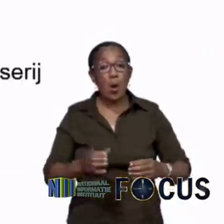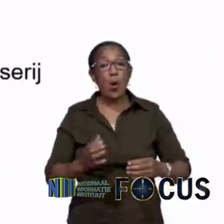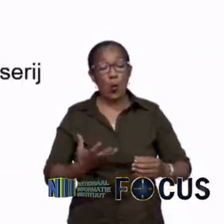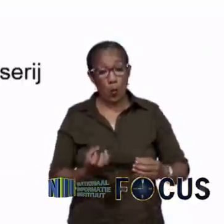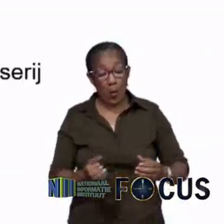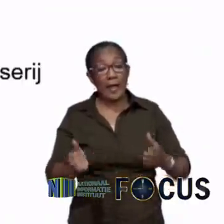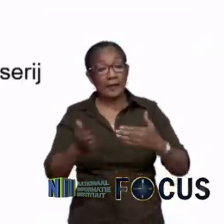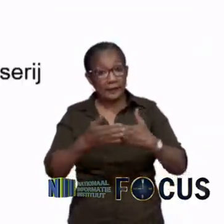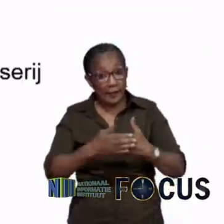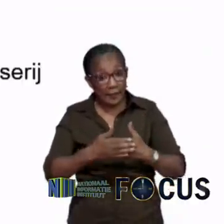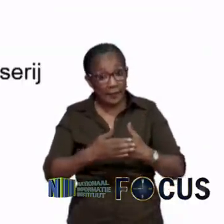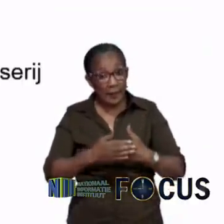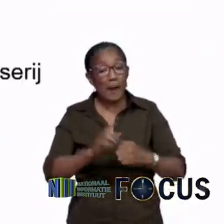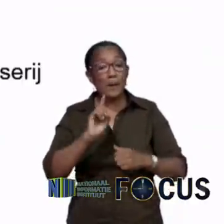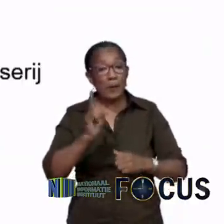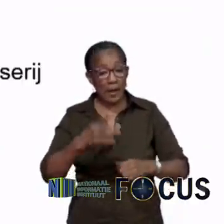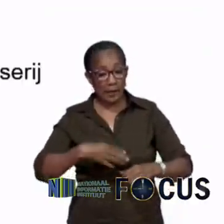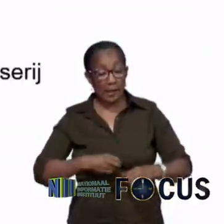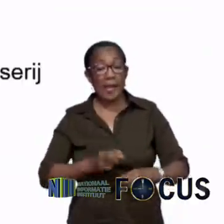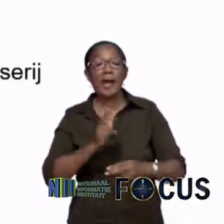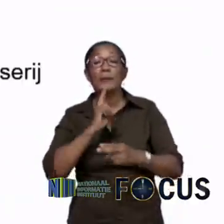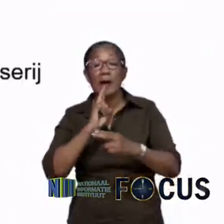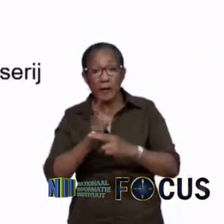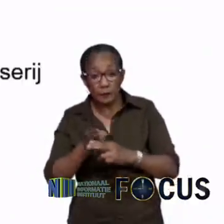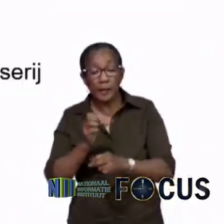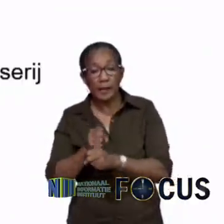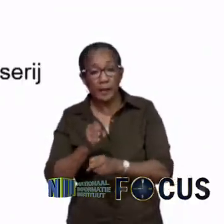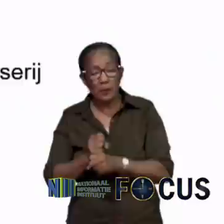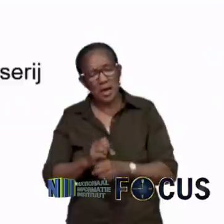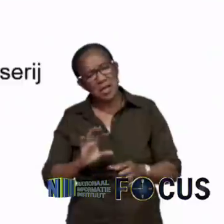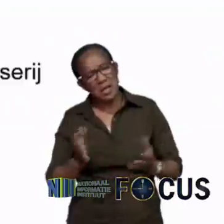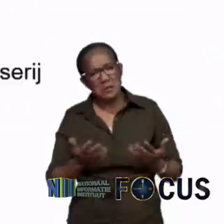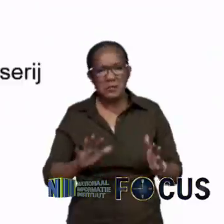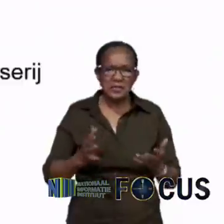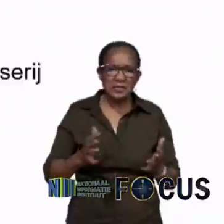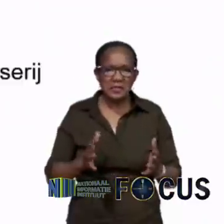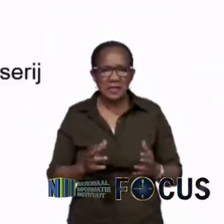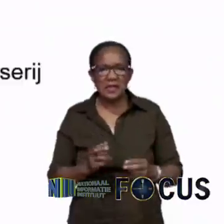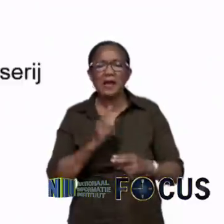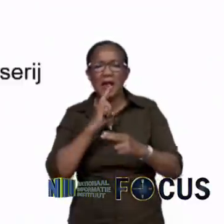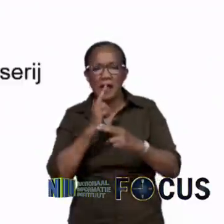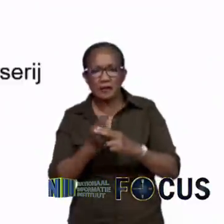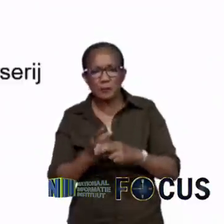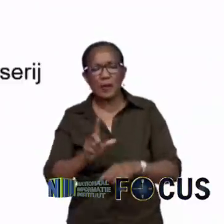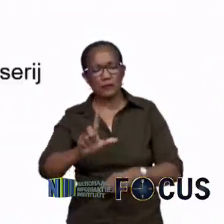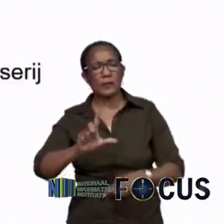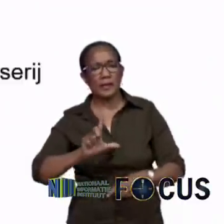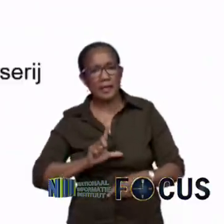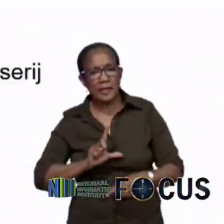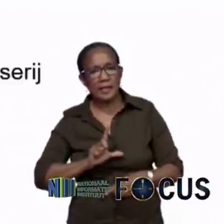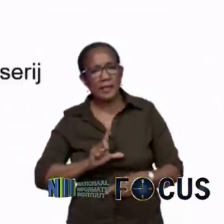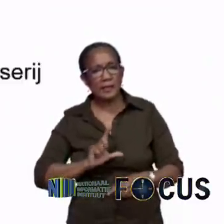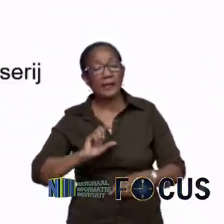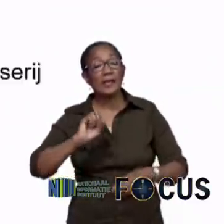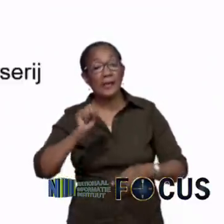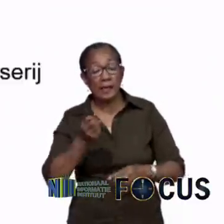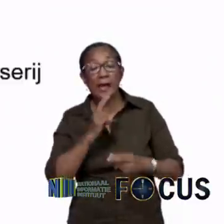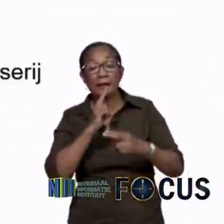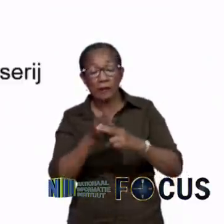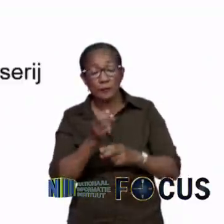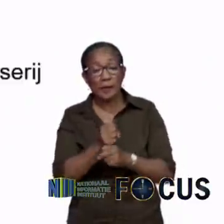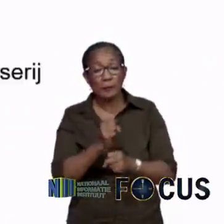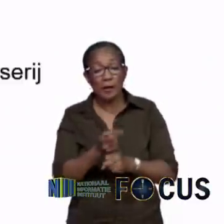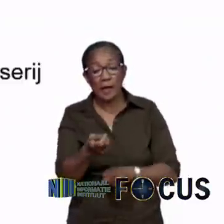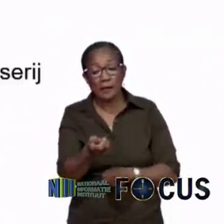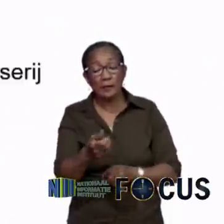tapu, maar if you have a afspraak, wa lopende afspraak, kan die be apu de kwa lening of trasani, you can make your afspraak na nga